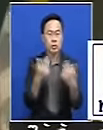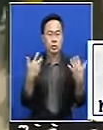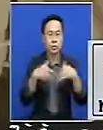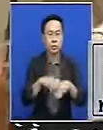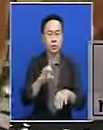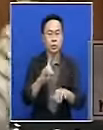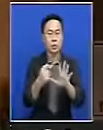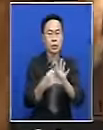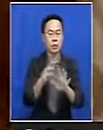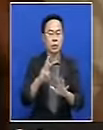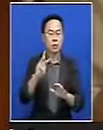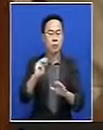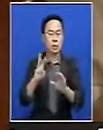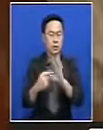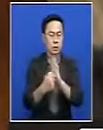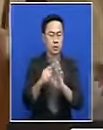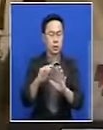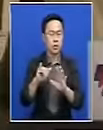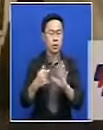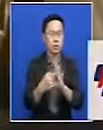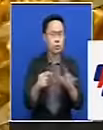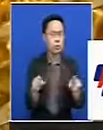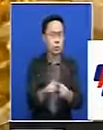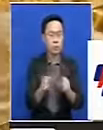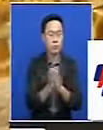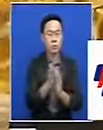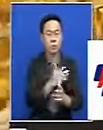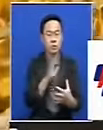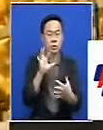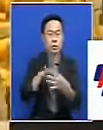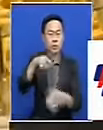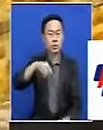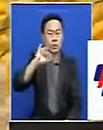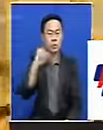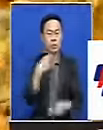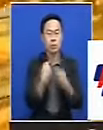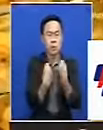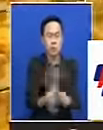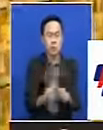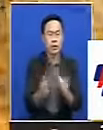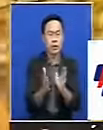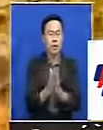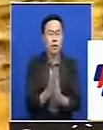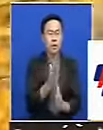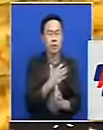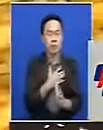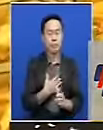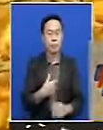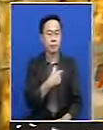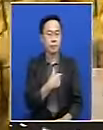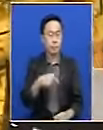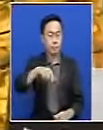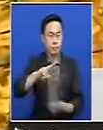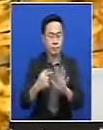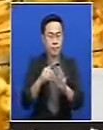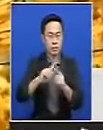องกับดาวมฤตยูคือบทอนัตตลักขณสูตรเป็นพระสูตรที่พระพุทธเจ้าทรงแสดงแก่ภิกษุปัญจวัคคีย์คือพระสูตร